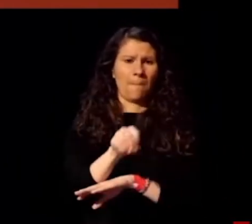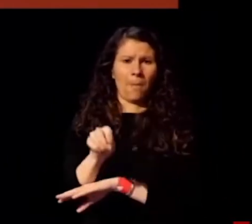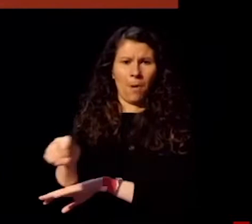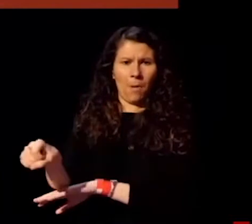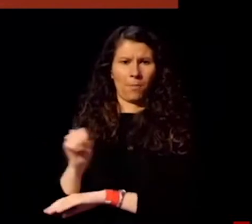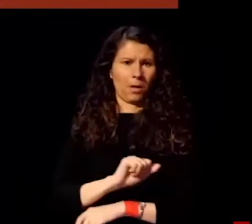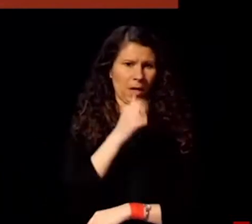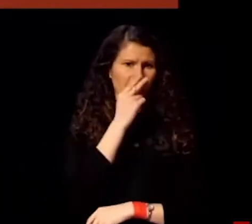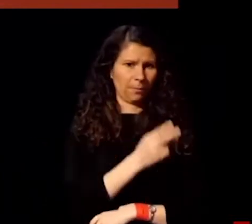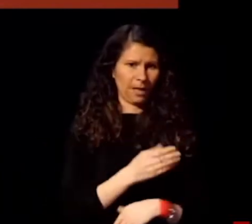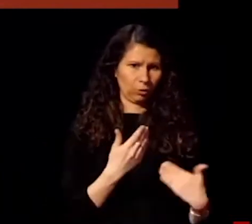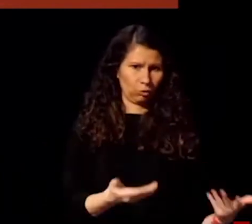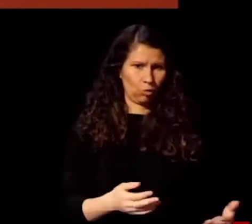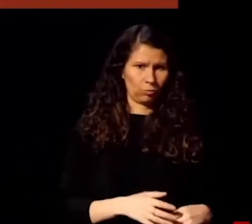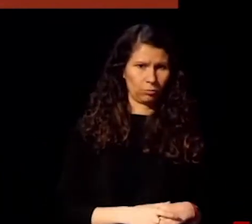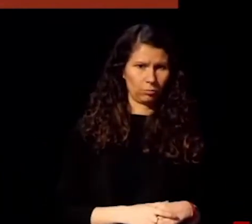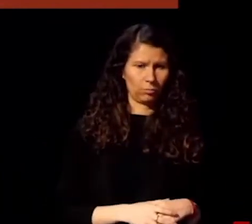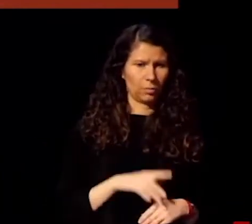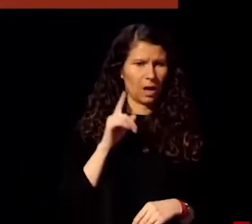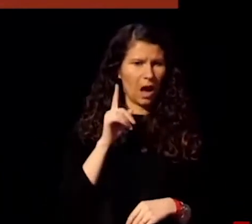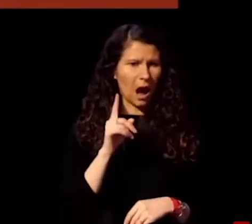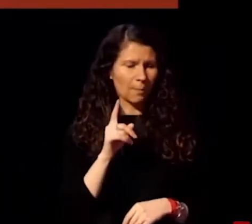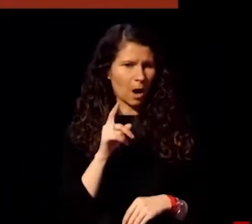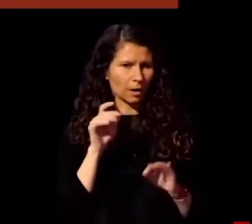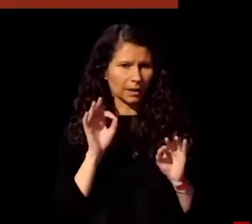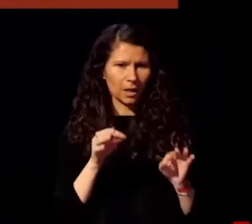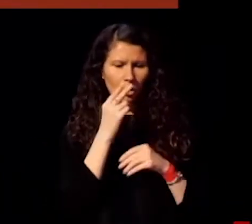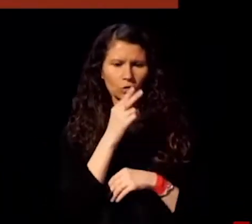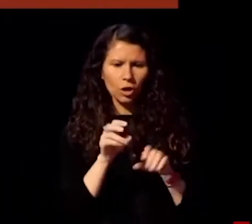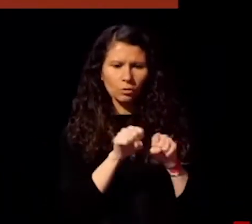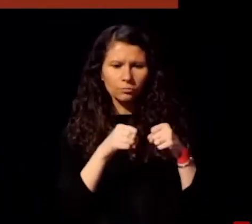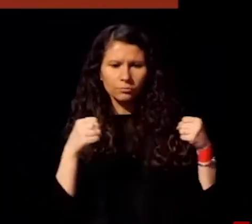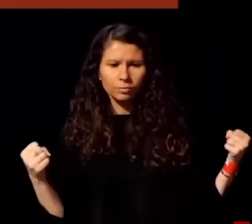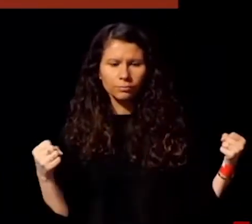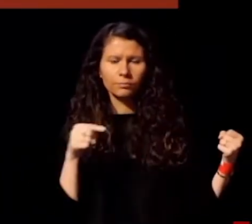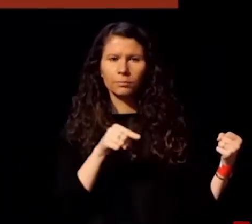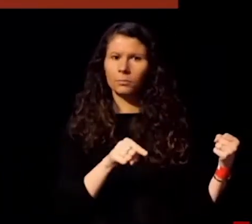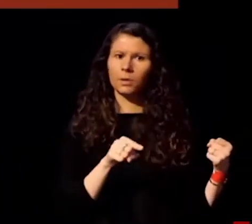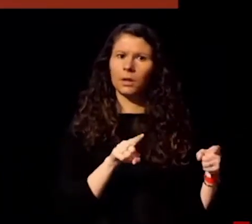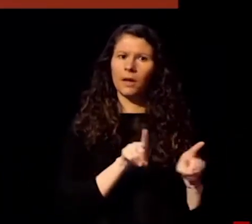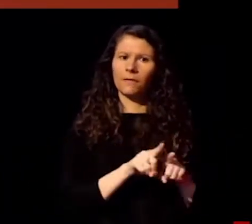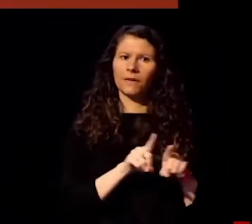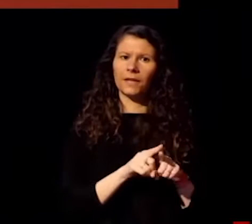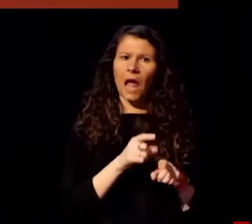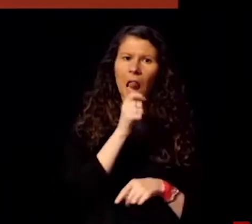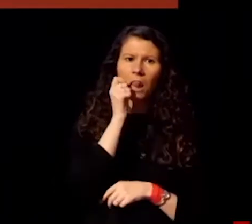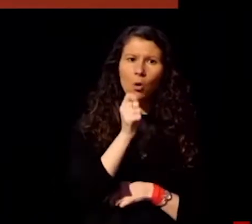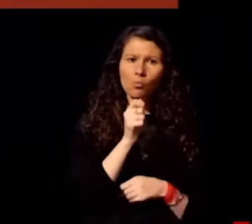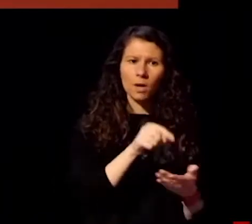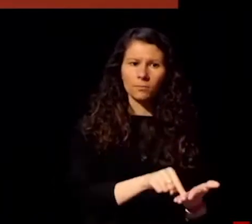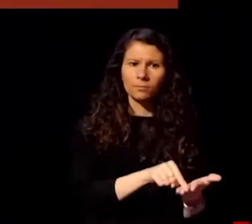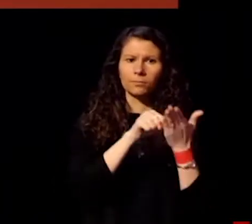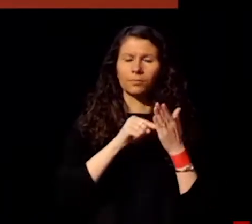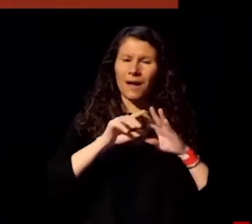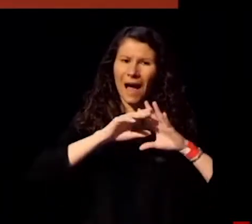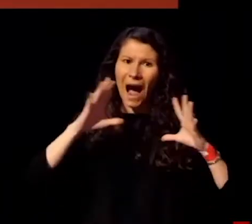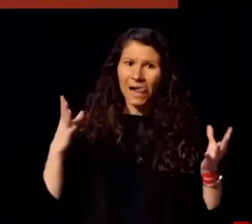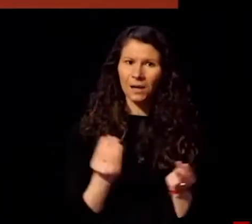auf den zweiten offenbart sie wie eine lupe was generell schiefläuft